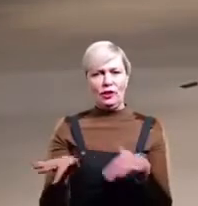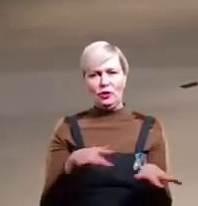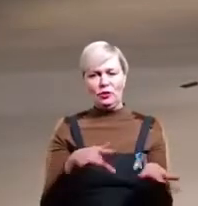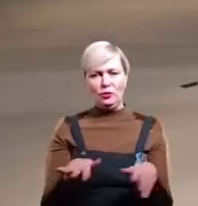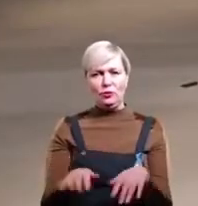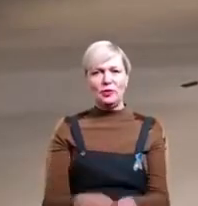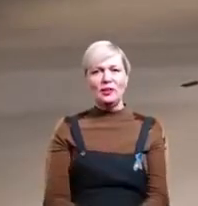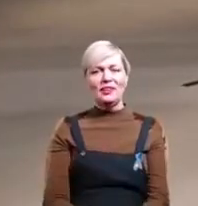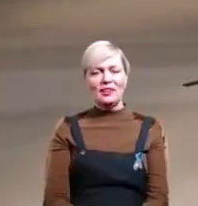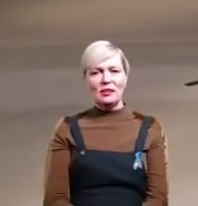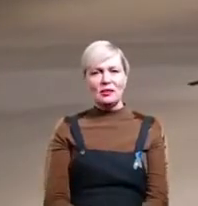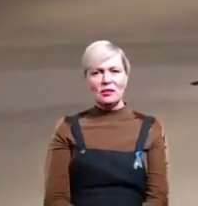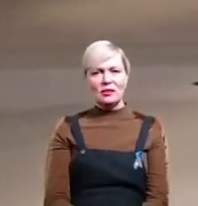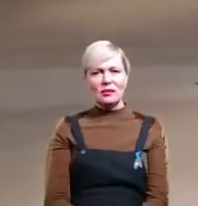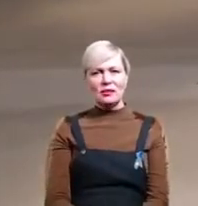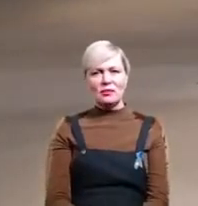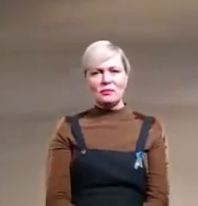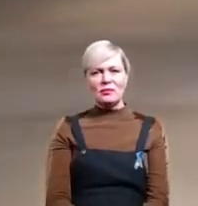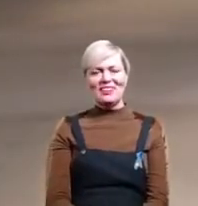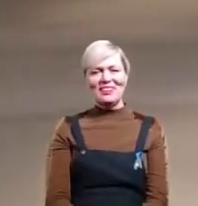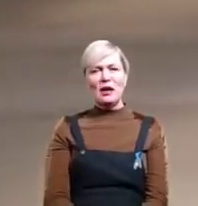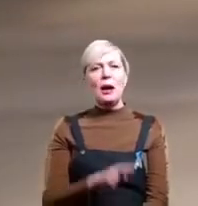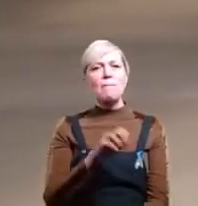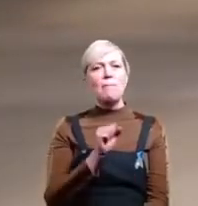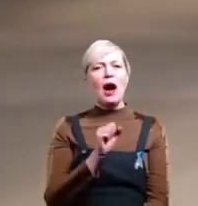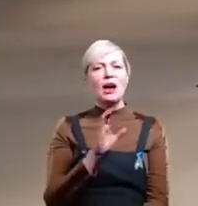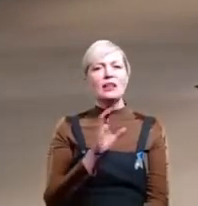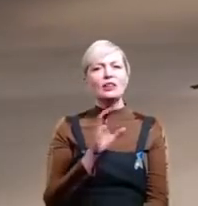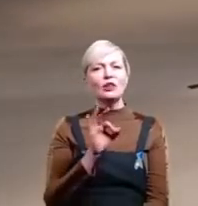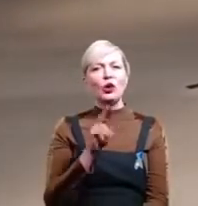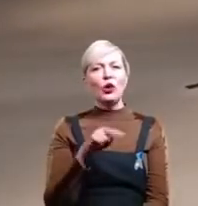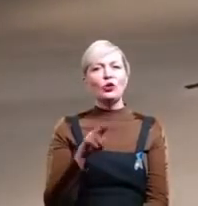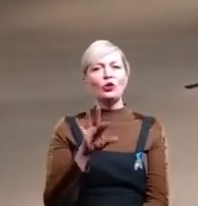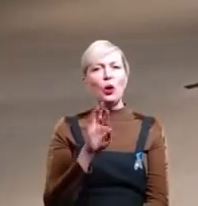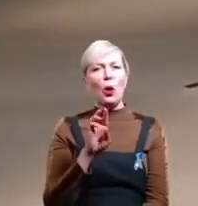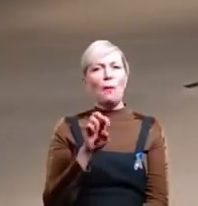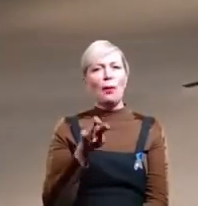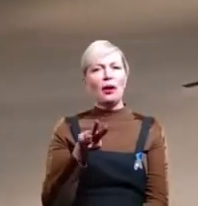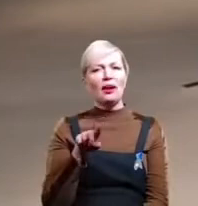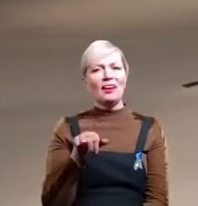Да. Посадобль. Не пошел.